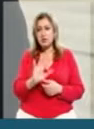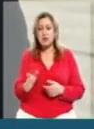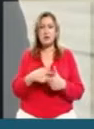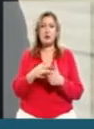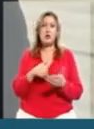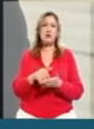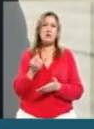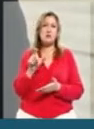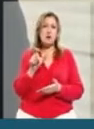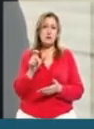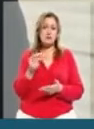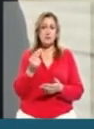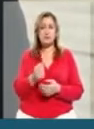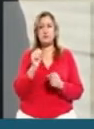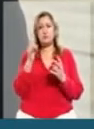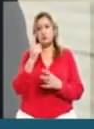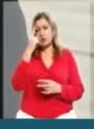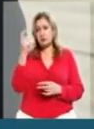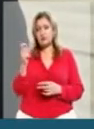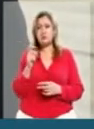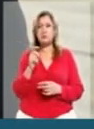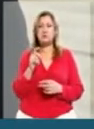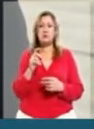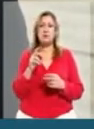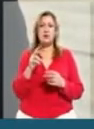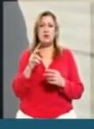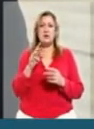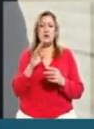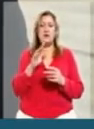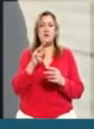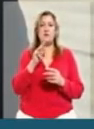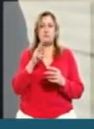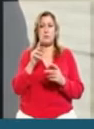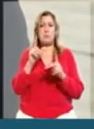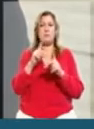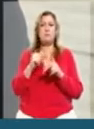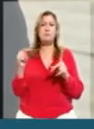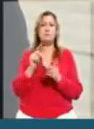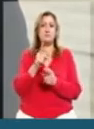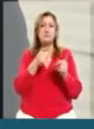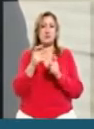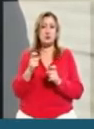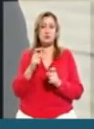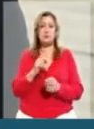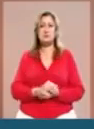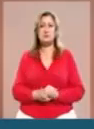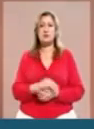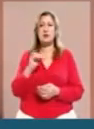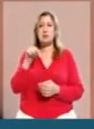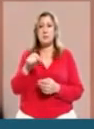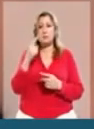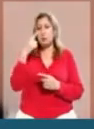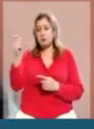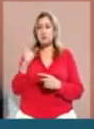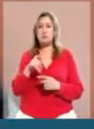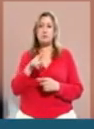арқылы хабарлауға болады. Фискалды түбіртекті бермеу фактісі рас. Телефон теңгеріміне 1000 теңге көлемінде сыйақы түседі.